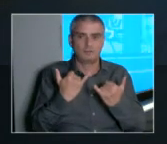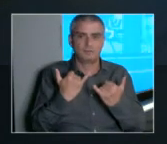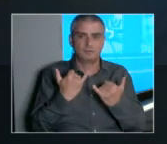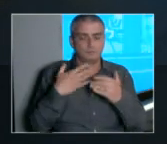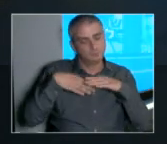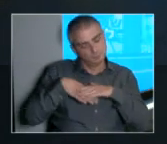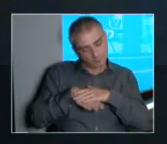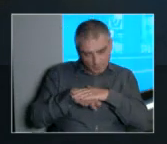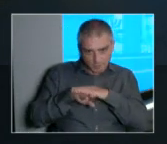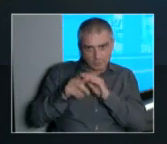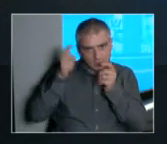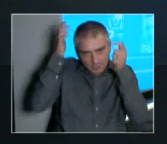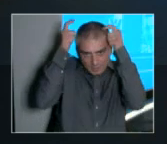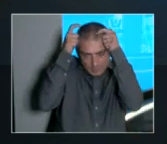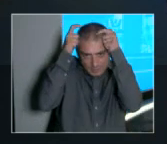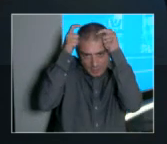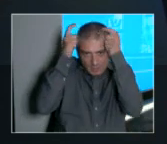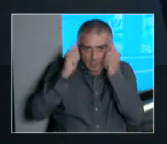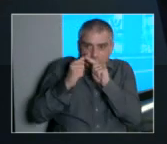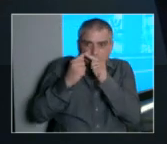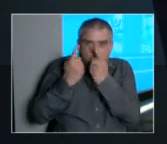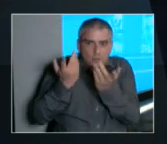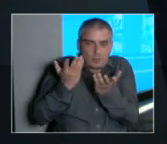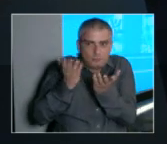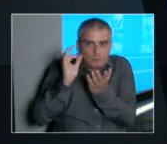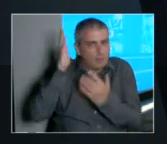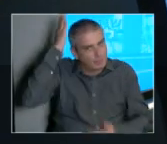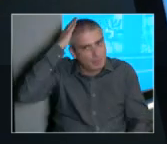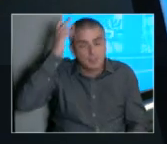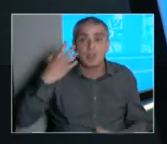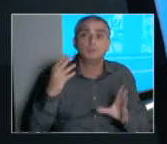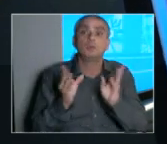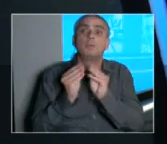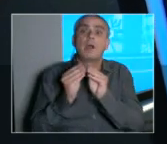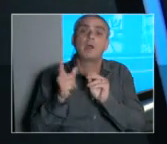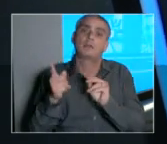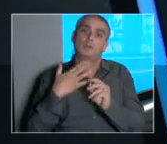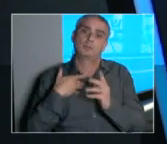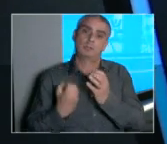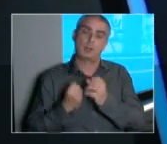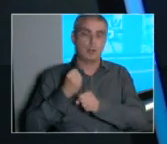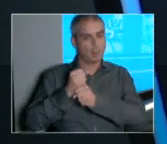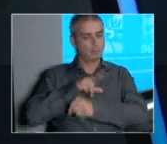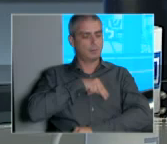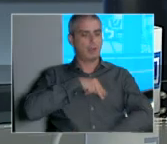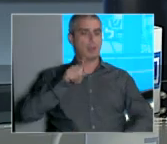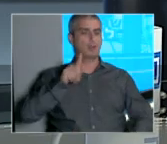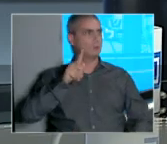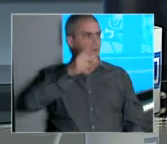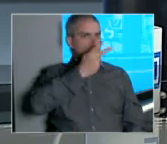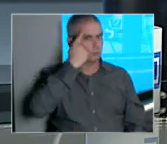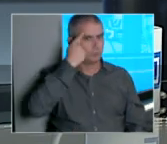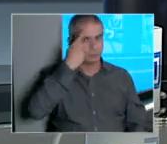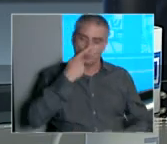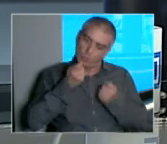לחסות תחת כיפתו הקטנה, אבל הם ביניהם... והסרוגה ממילה והמחוררת של בנט. הם הלכו ביחד, אני מתיימרת להליג מפלגה הכי אחריות. אבל הם ביניהם יודעים שהוא